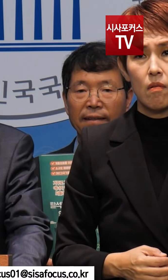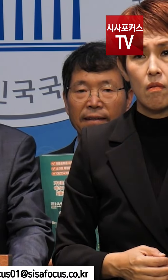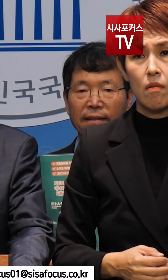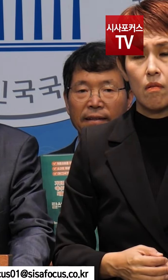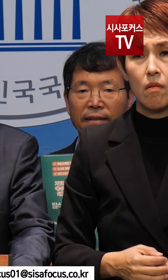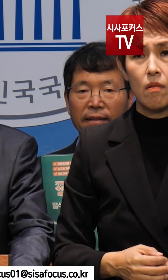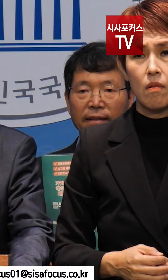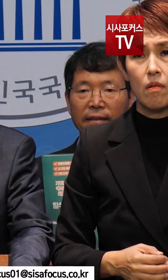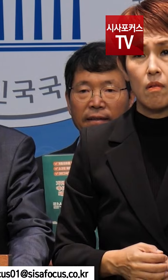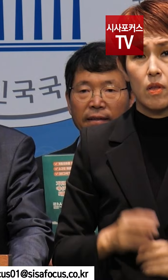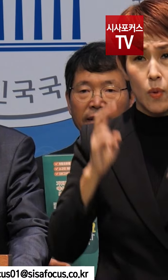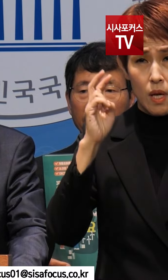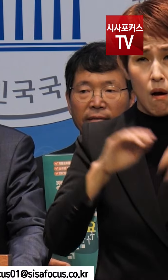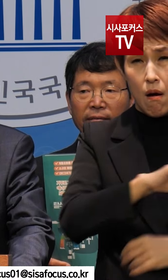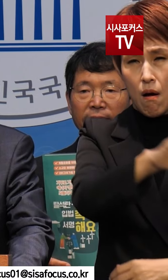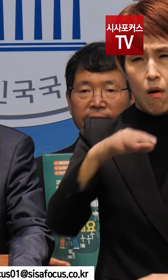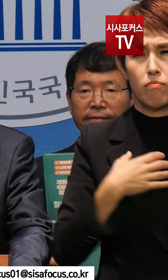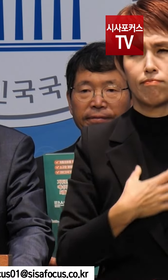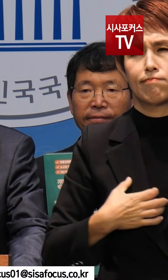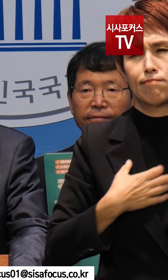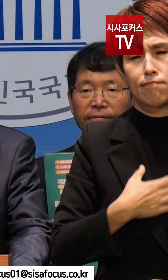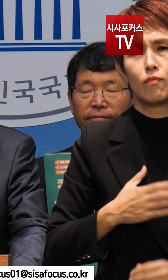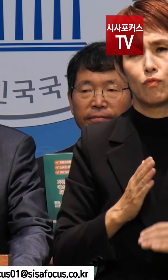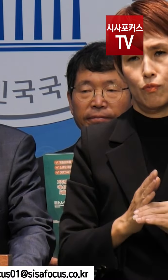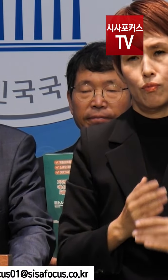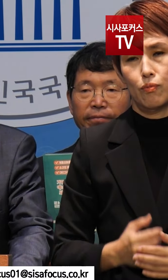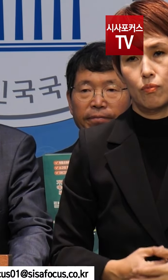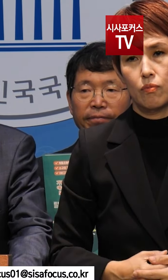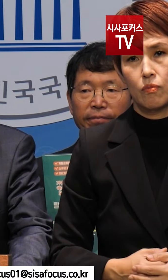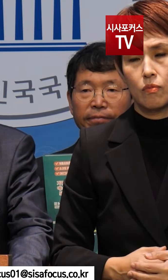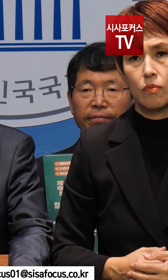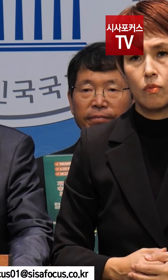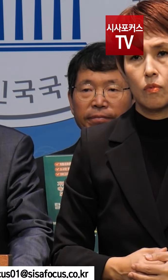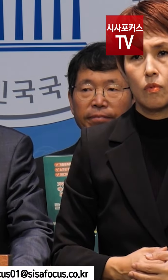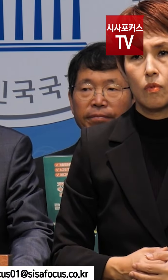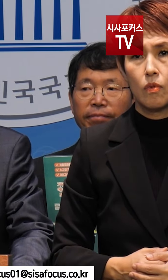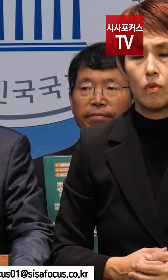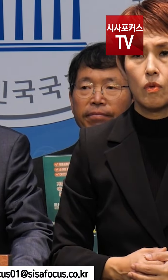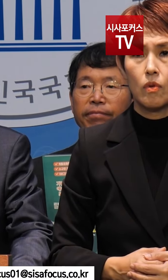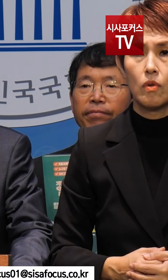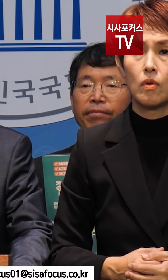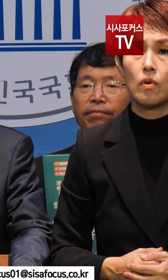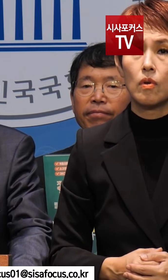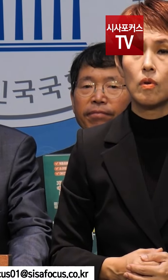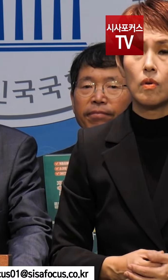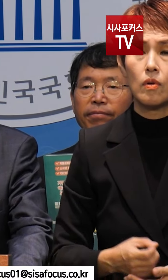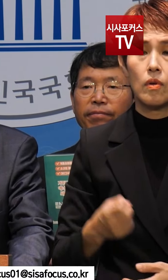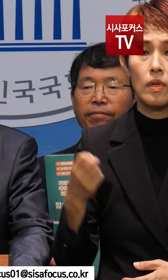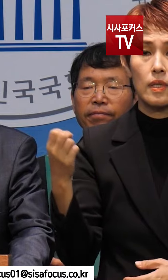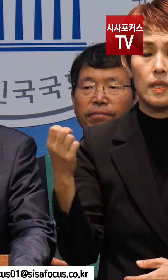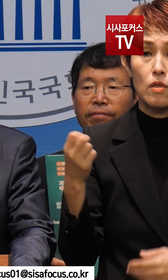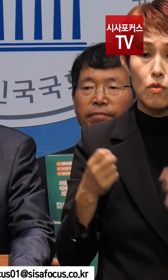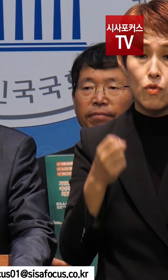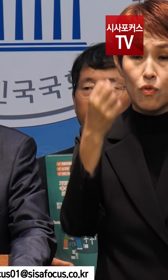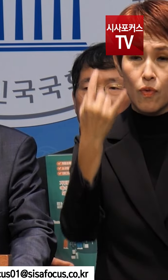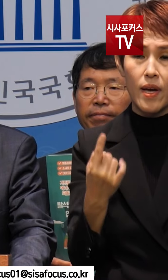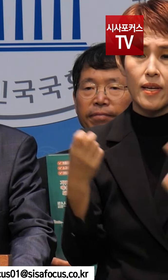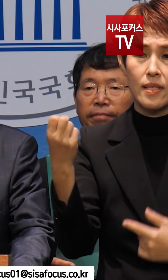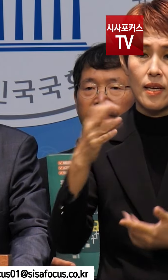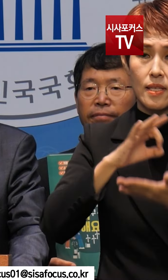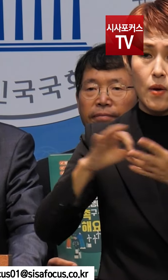모든 부분들이 걱정하고 있습니다 얼마 전에 육회 재생에너지 날 기념 행사를 국회에서